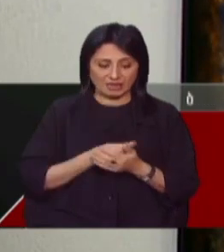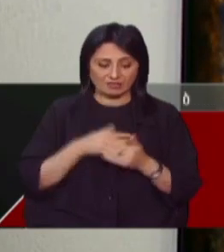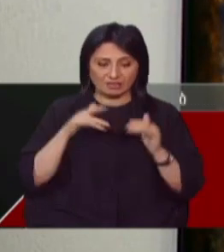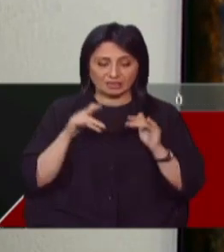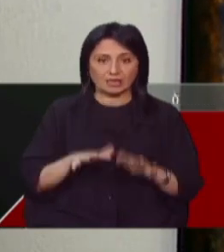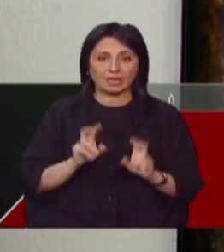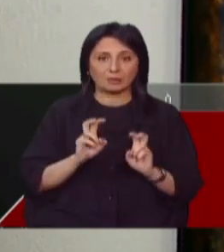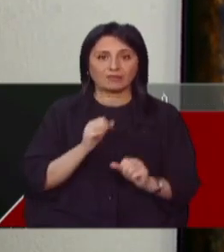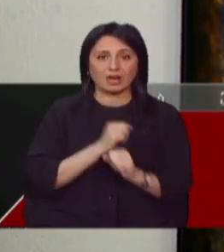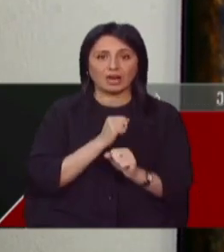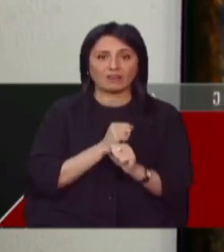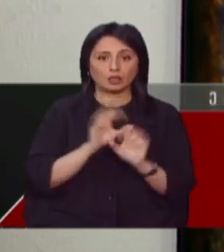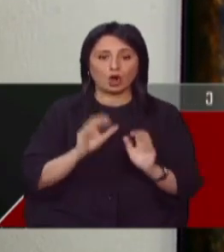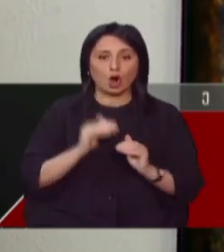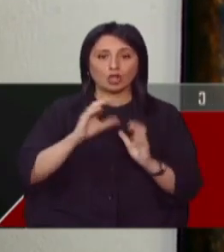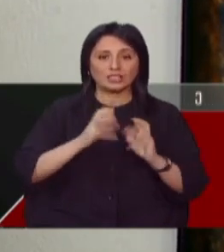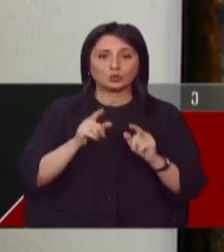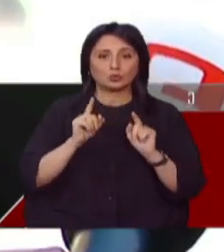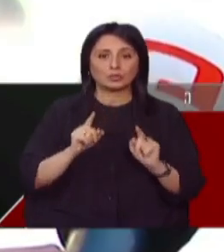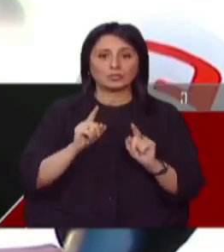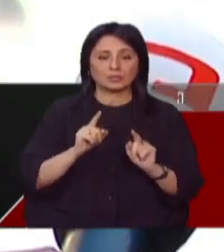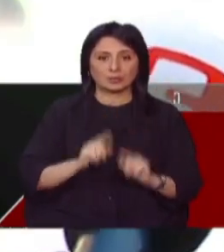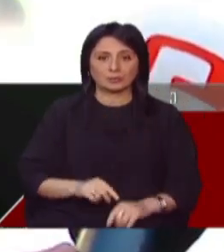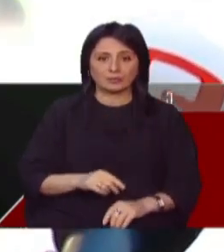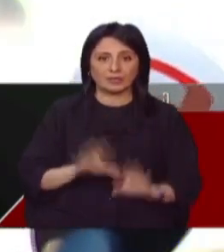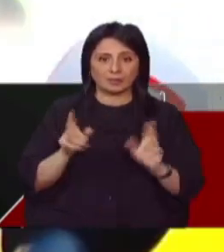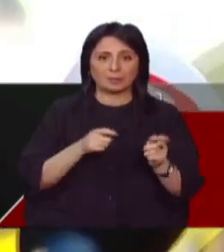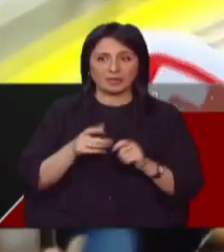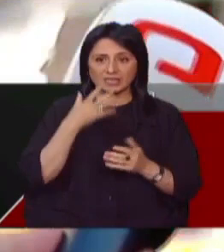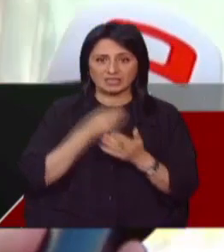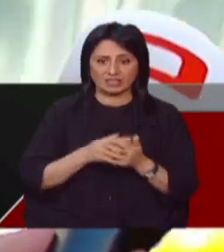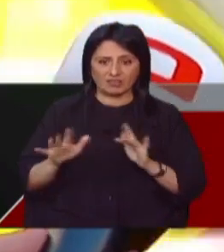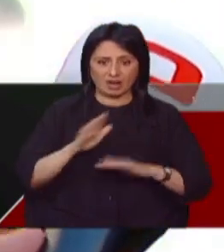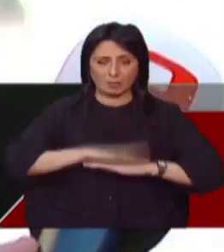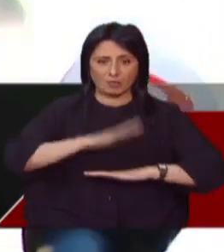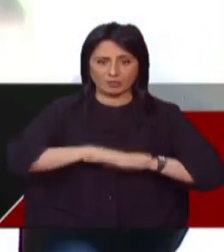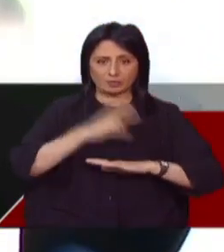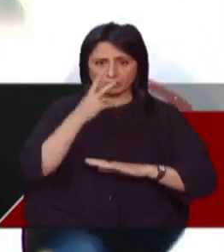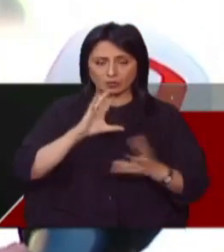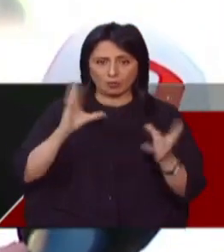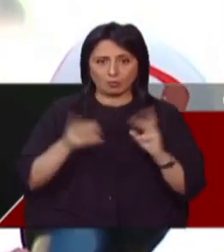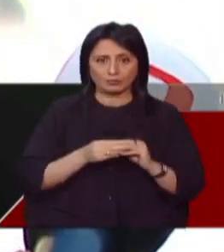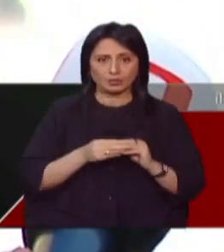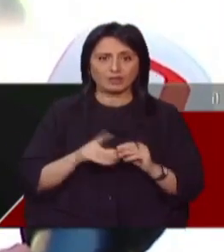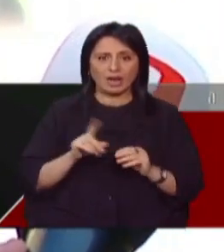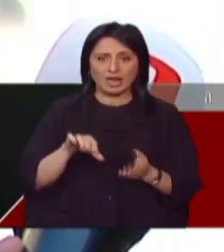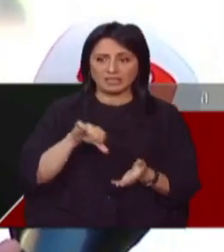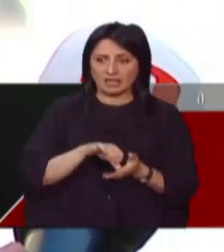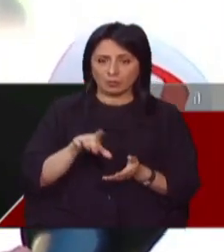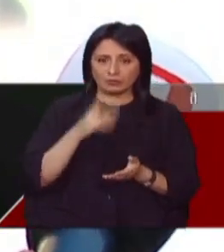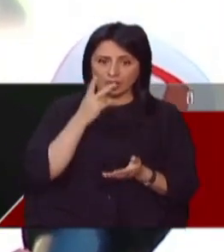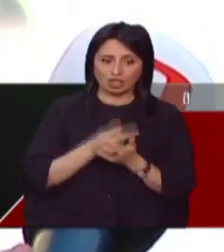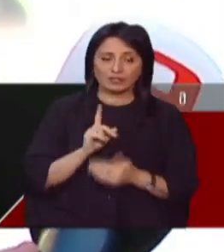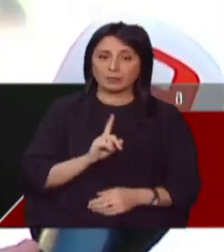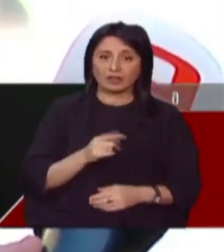საქმე გააკეთოს კონსტიტუციის და კანონის დაცვით. პრეზიდენტი თავის ქმედებებით საერთო ჯამში რაც გამოდის, რომ ის აჩვენებს,